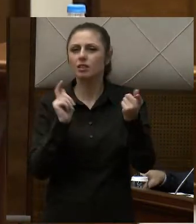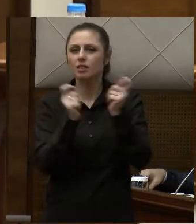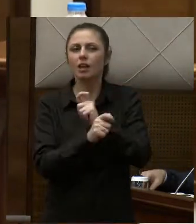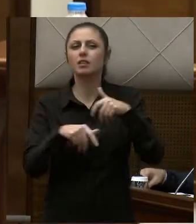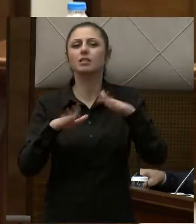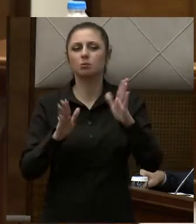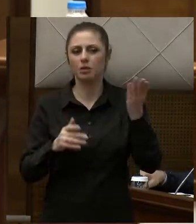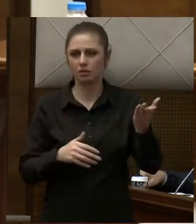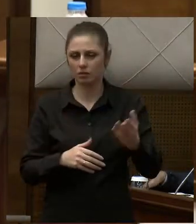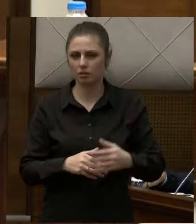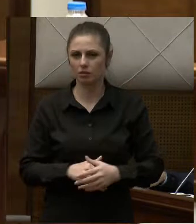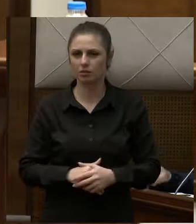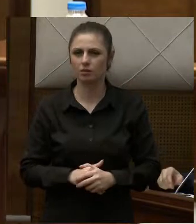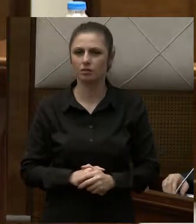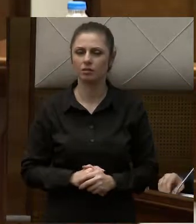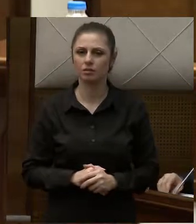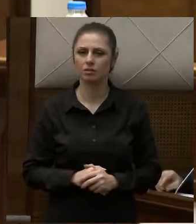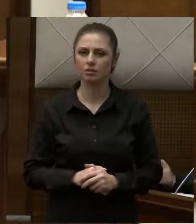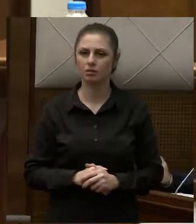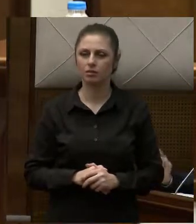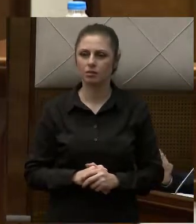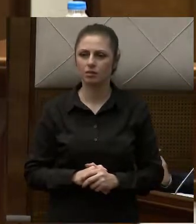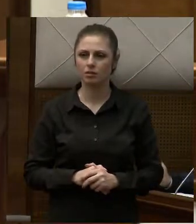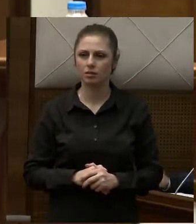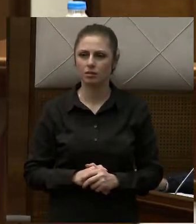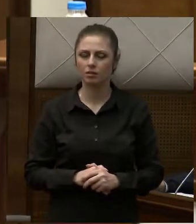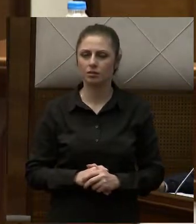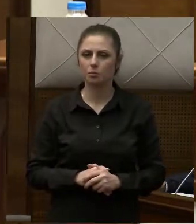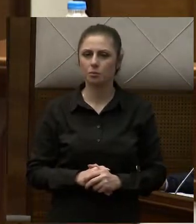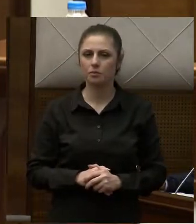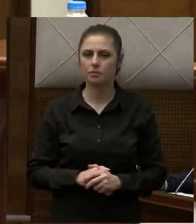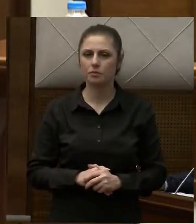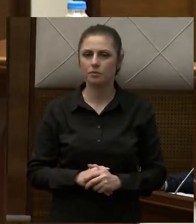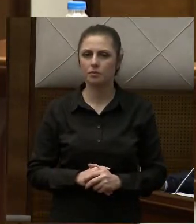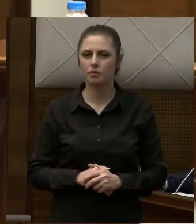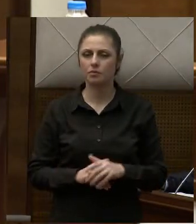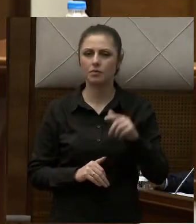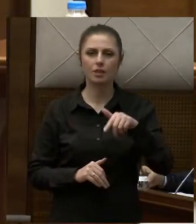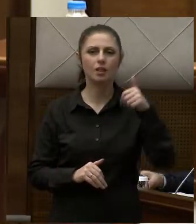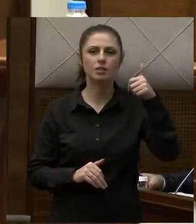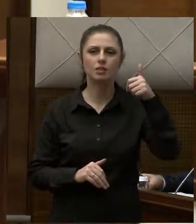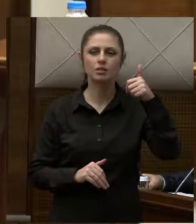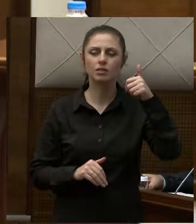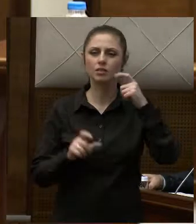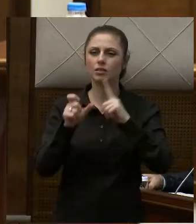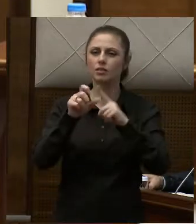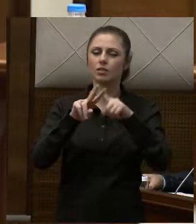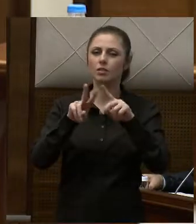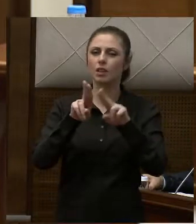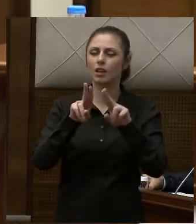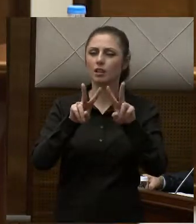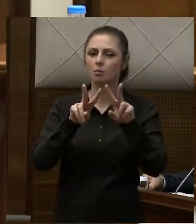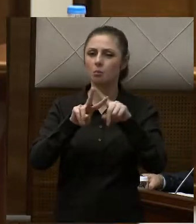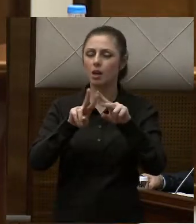söyleyeyim. Hizmetleri sayarken bir şeyi unuttu Recep Bey. Onu da ben tamamlayayım. Şu Çakmaklı'da çöp